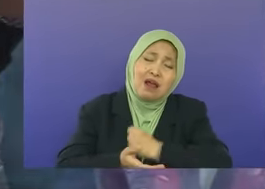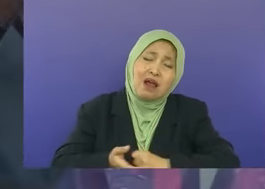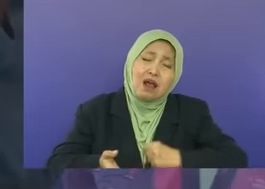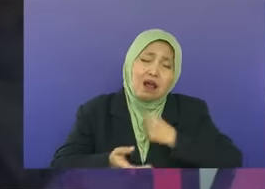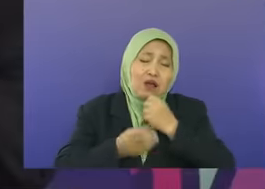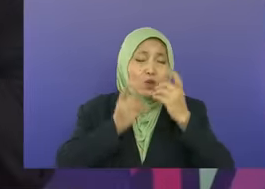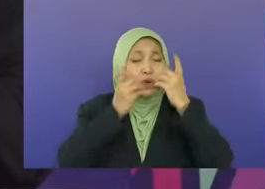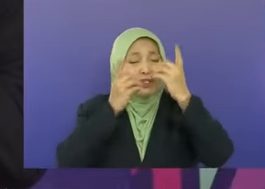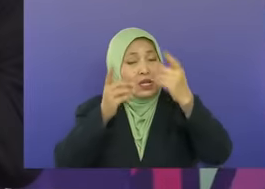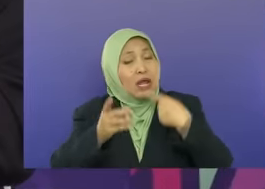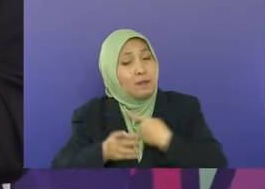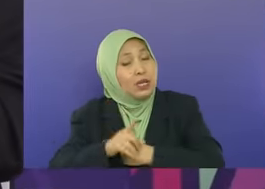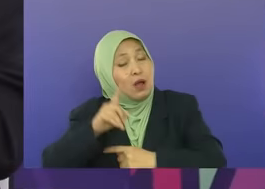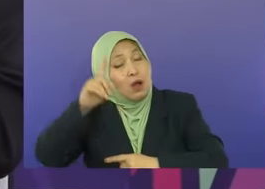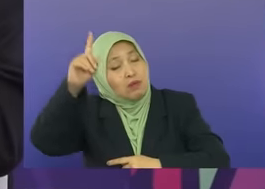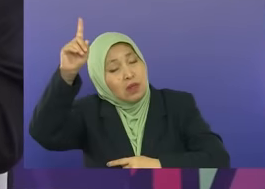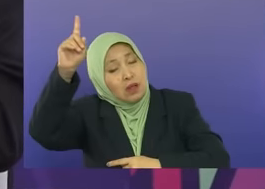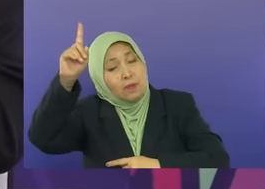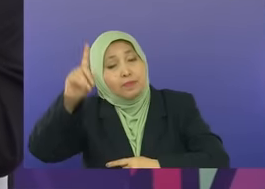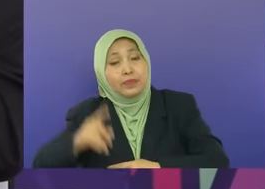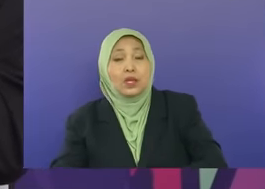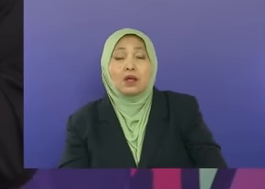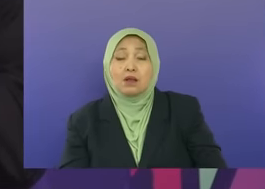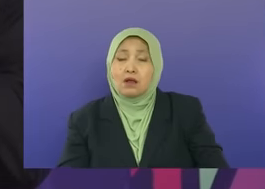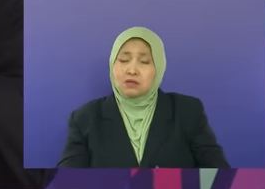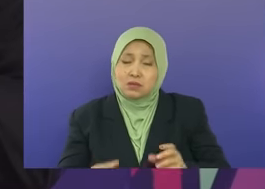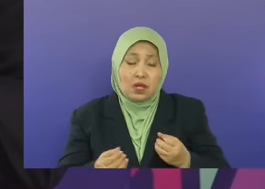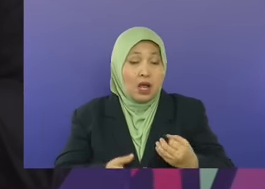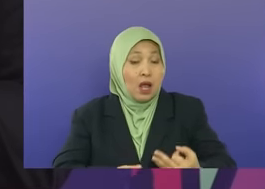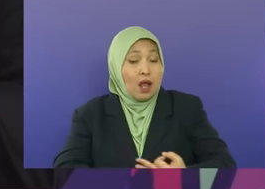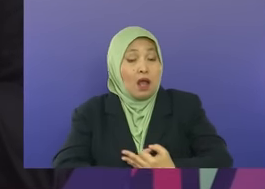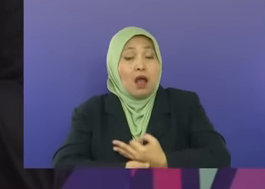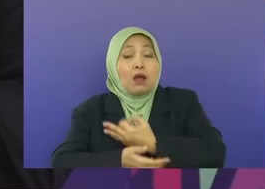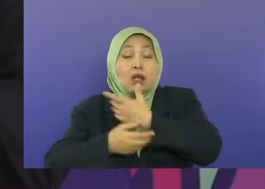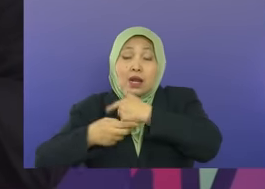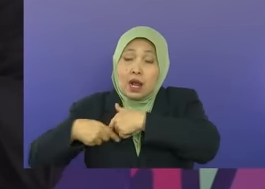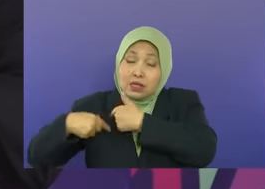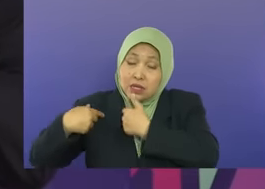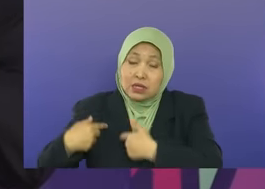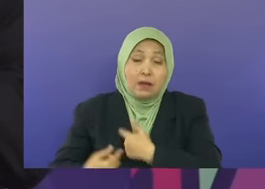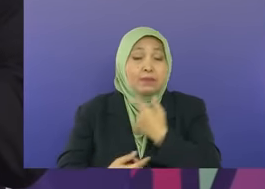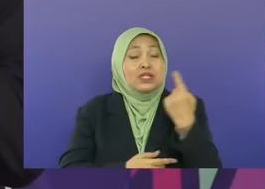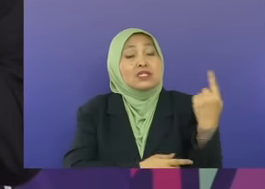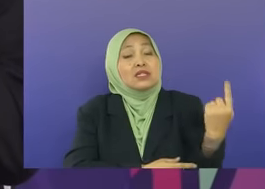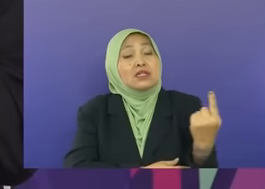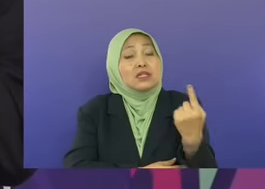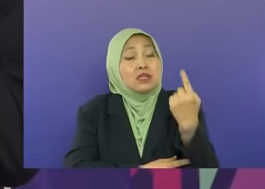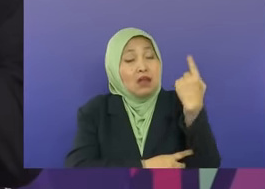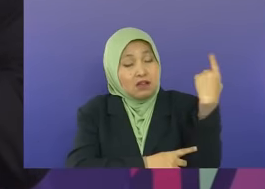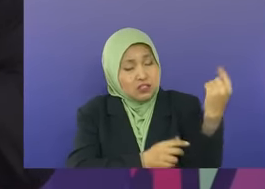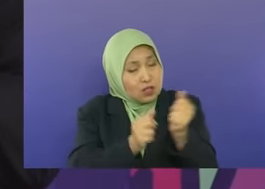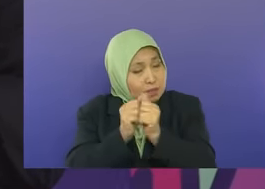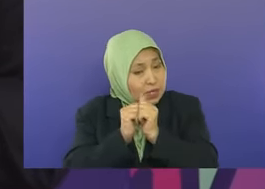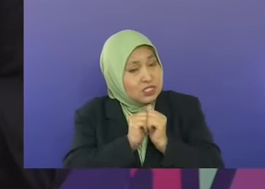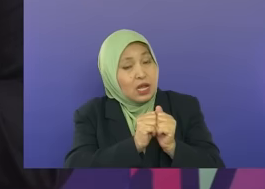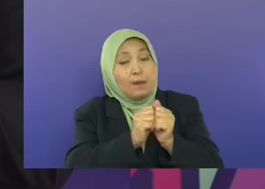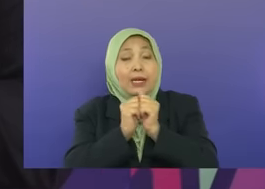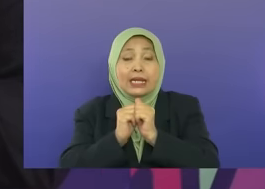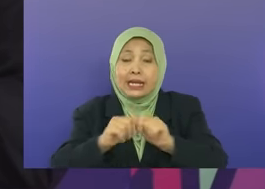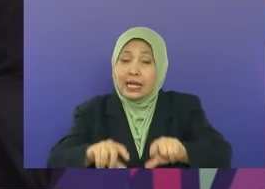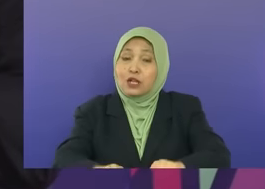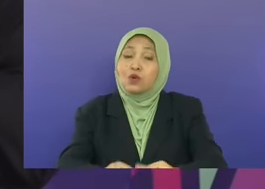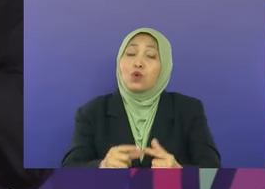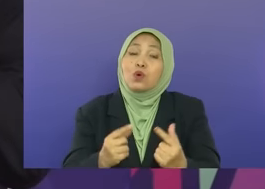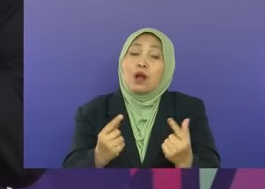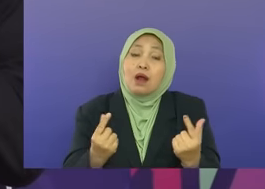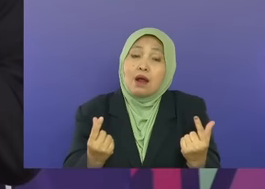kami ya Allah segarkan hati kami senantiasa bersama dengan Alquran